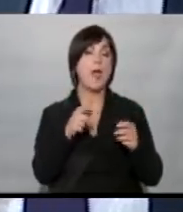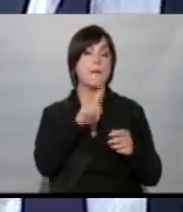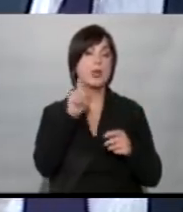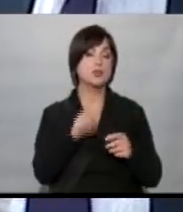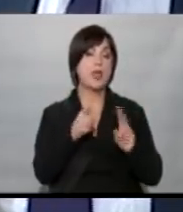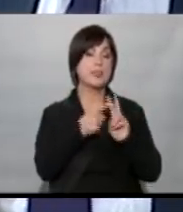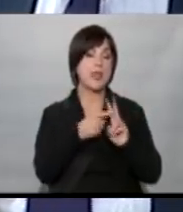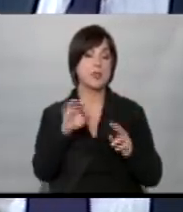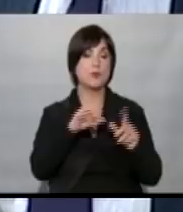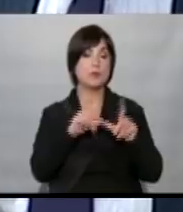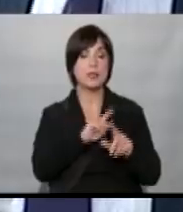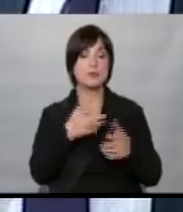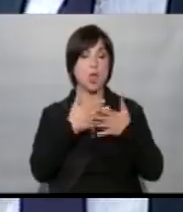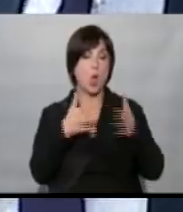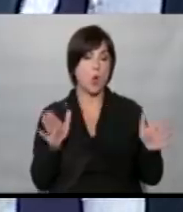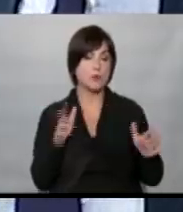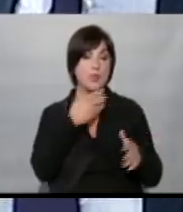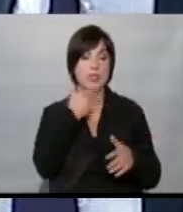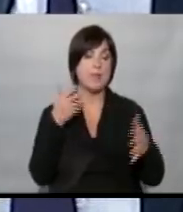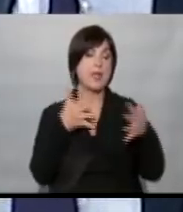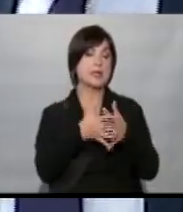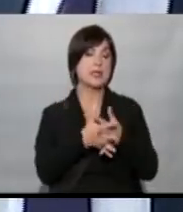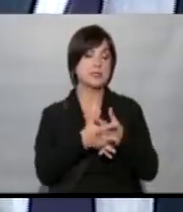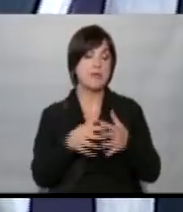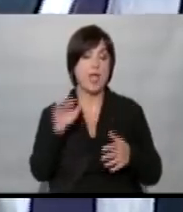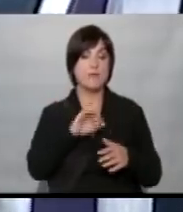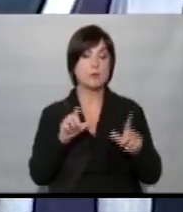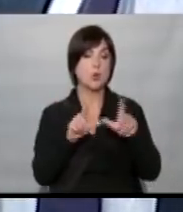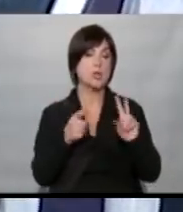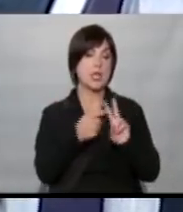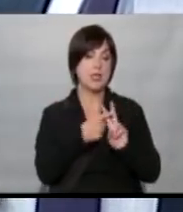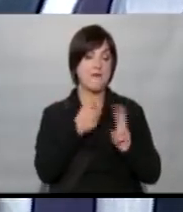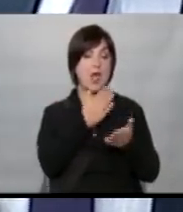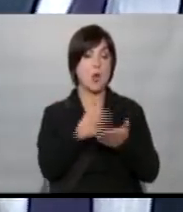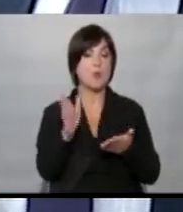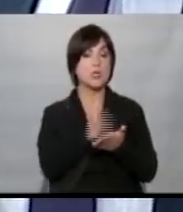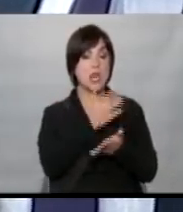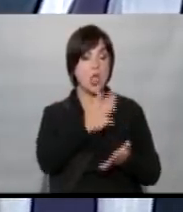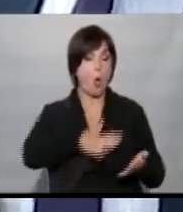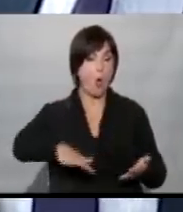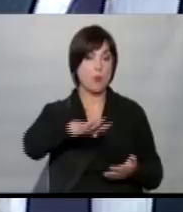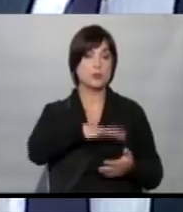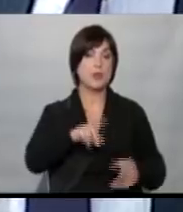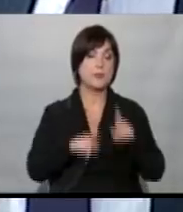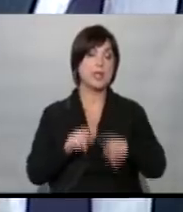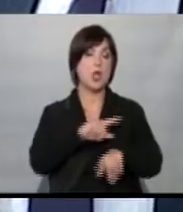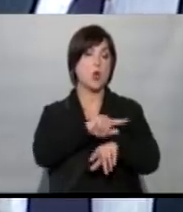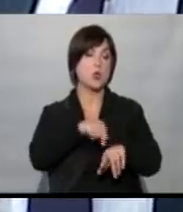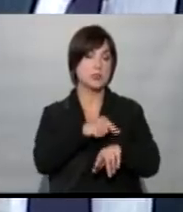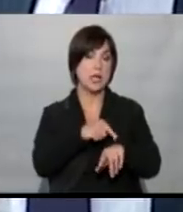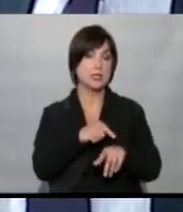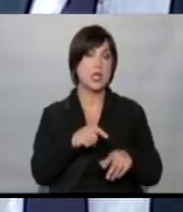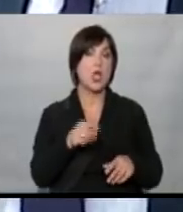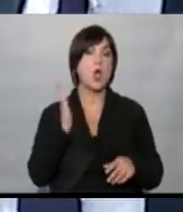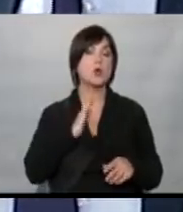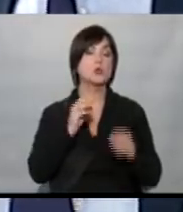да го отвори, бидејќи јасно е дека нема интеграција во ЕУ НАТО. Вака поделеното општество, пред неколку сати господинот